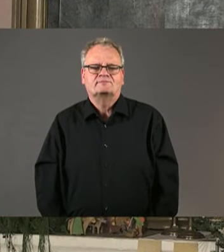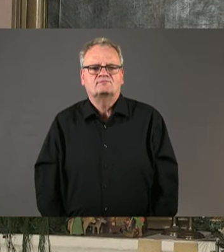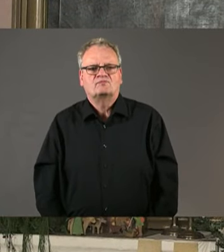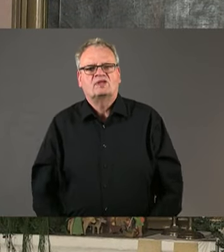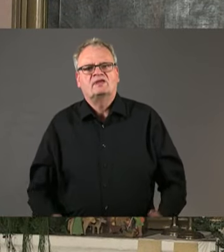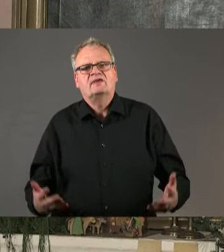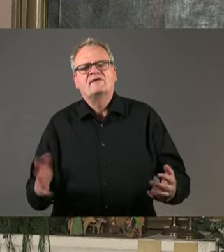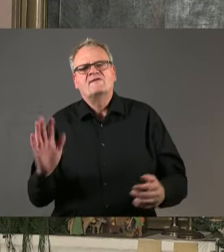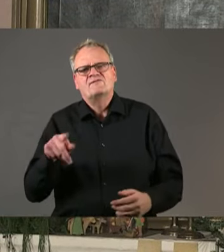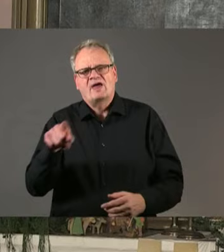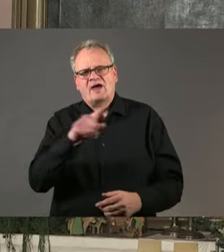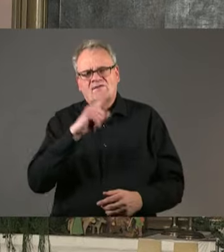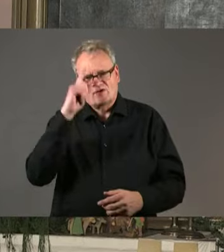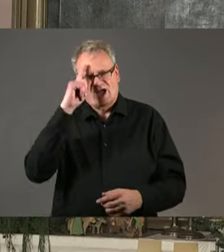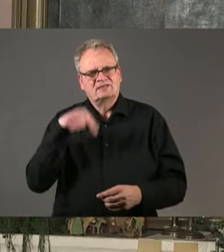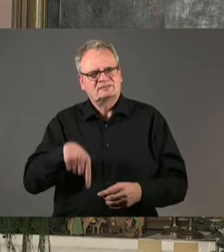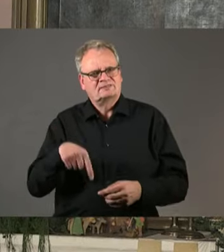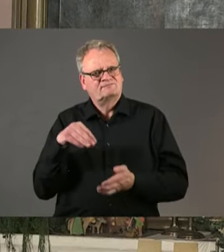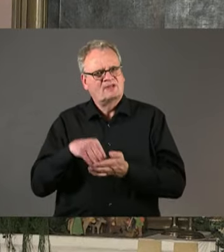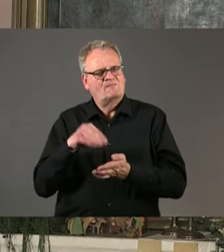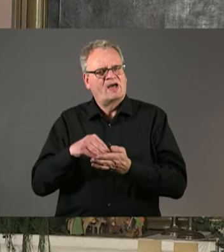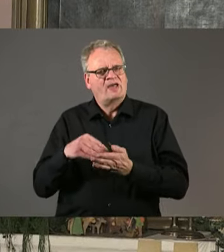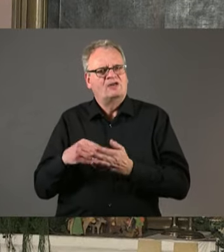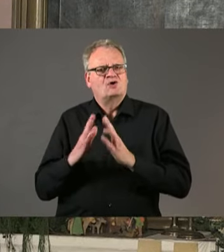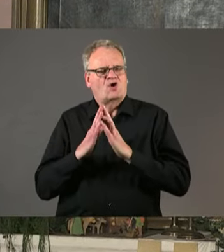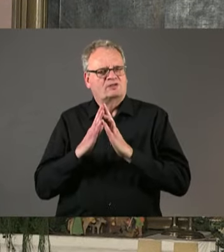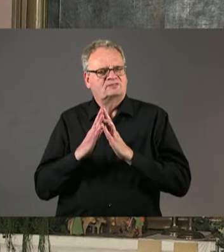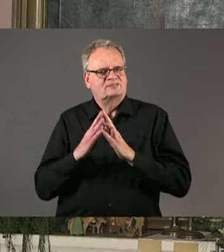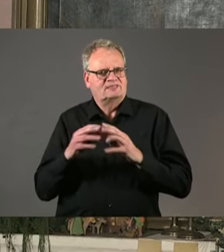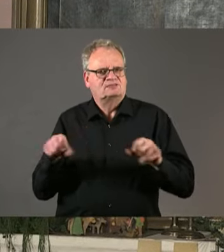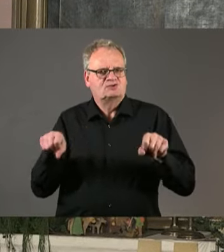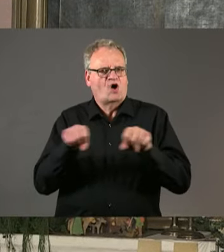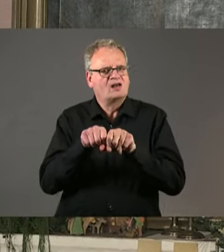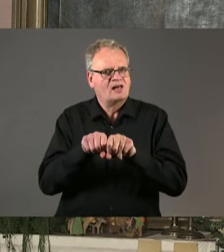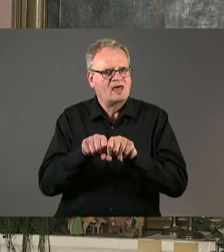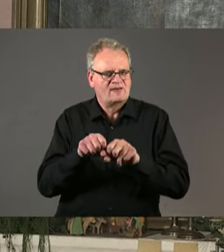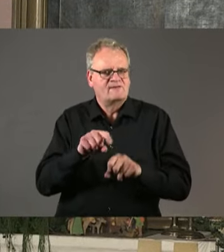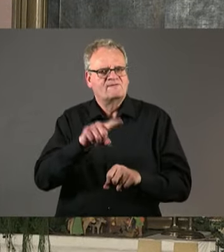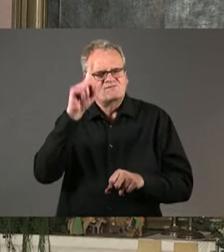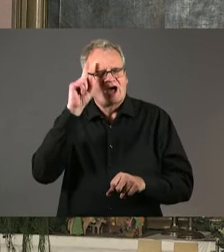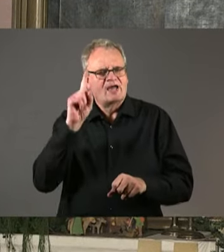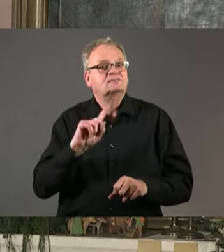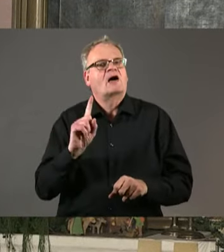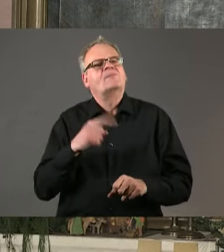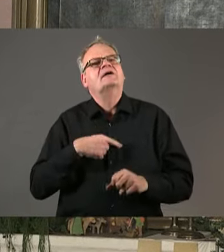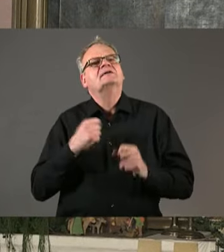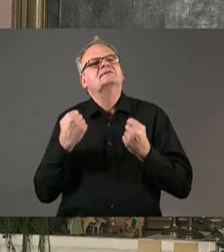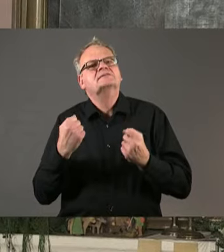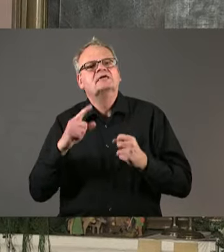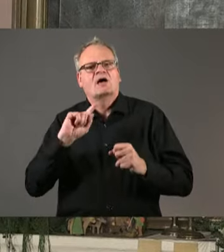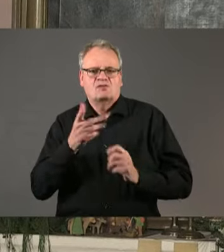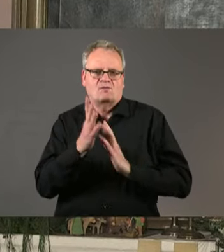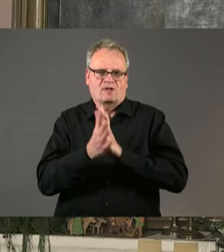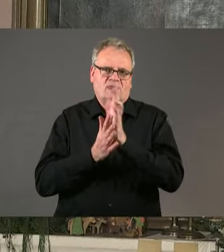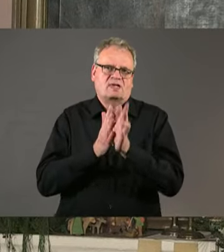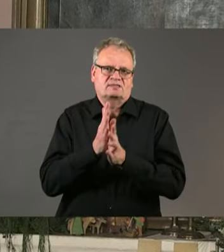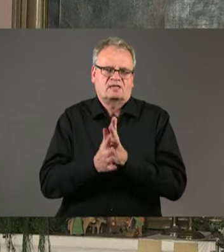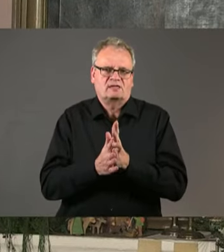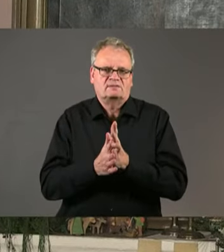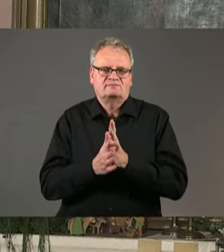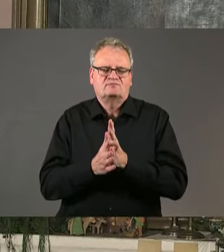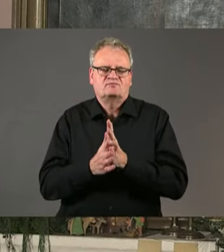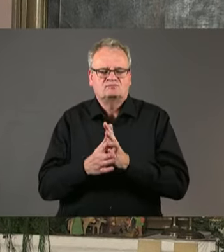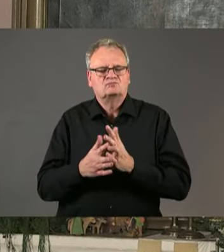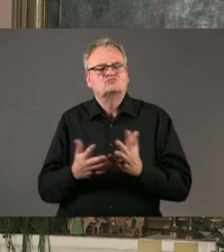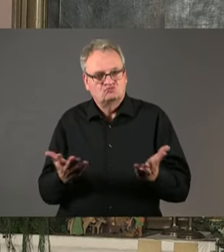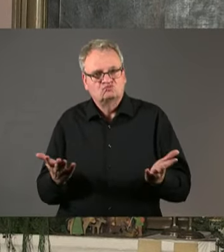Wer schon mal hier mit uns Gottesdienst gefeiert hat, weiß es schon. Aber für alle anderen erzählen wir es gern noch einmal. Wir freuen